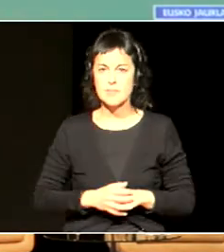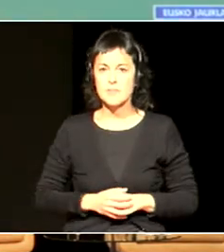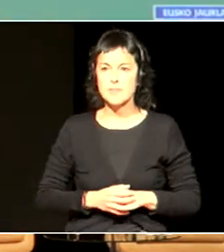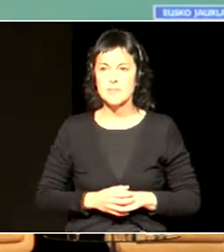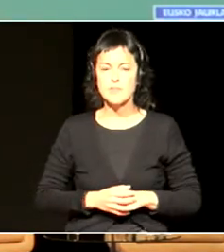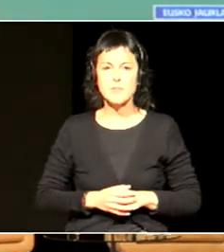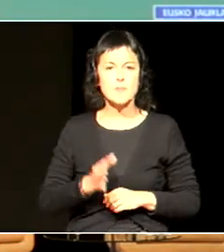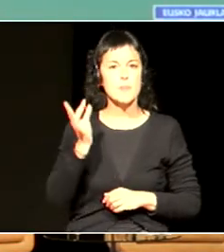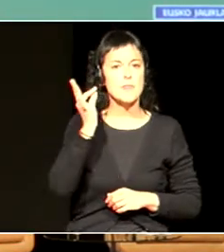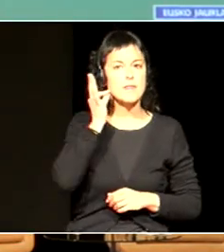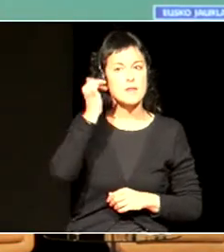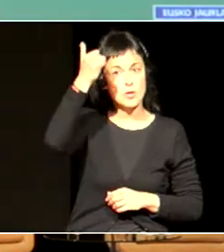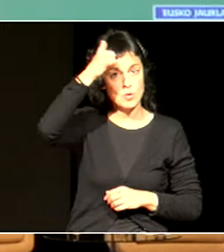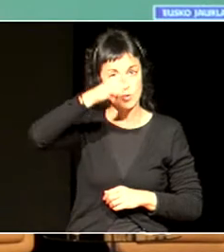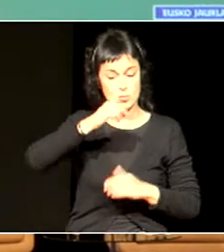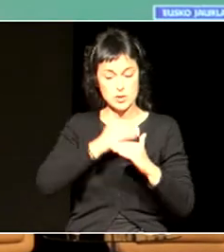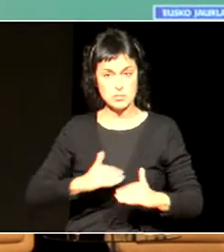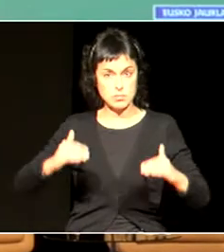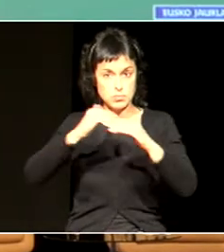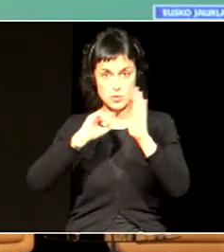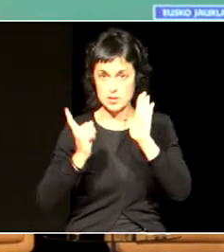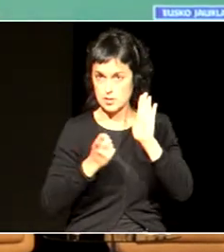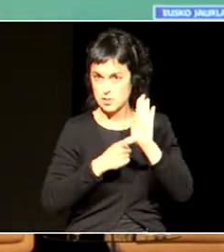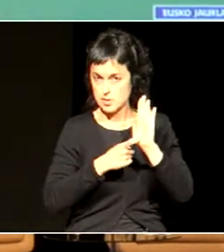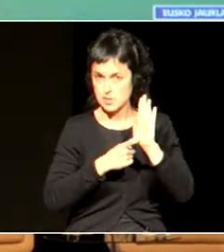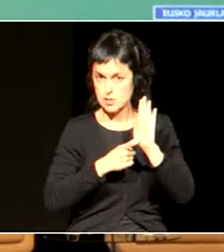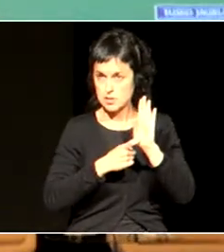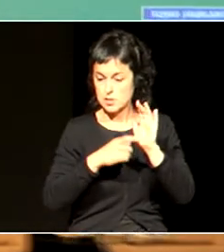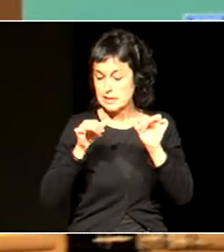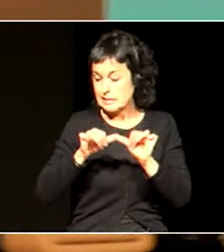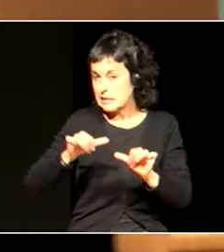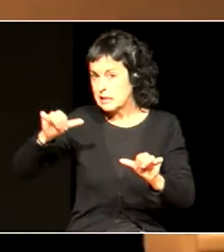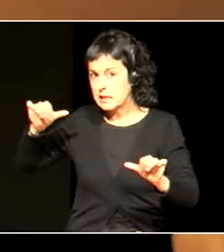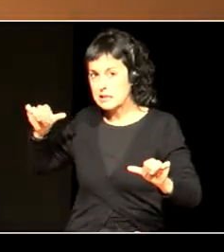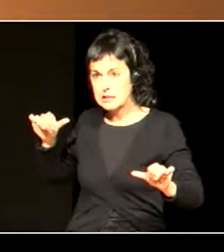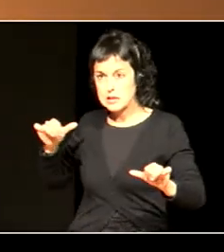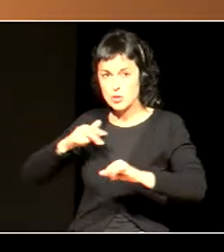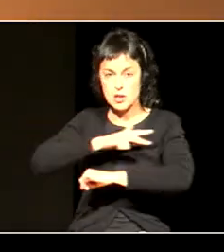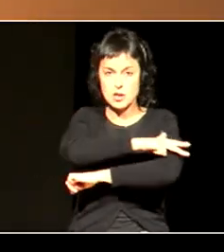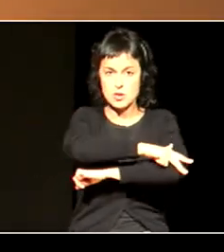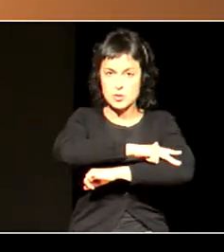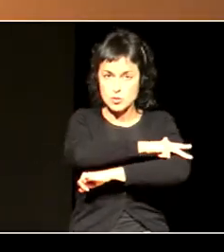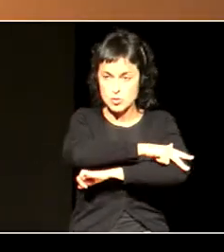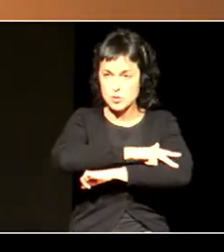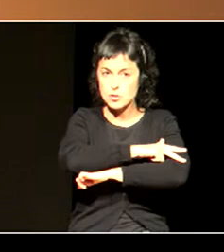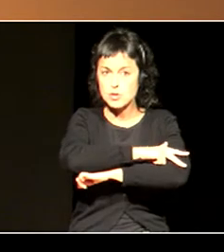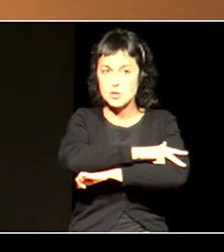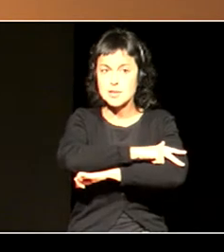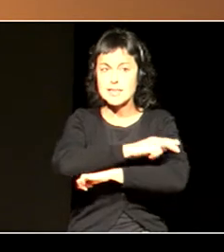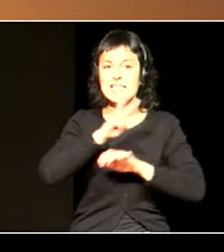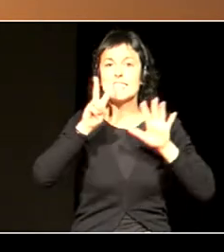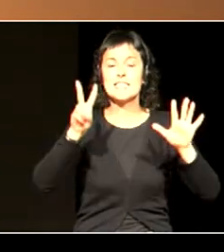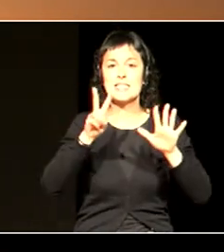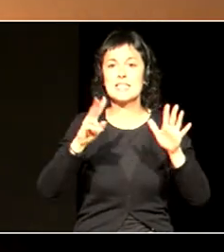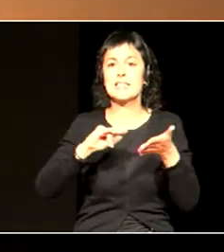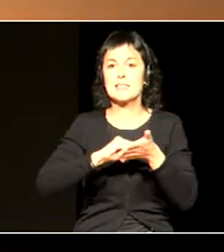gizonen berdintasunerako legean eta orain arte jaurlaritzak landu dituen berdintasunerako saspi planetan,